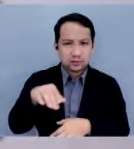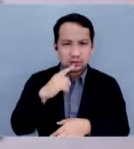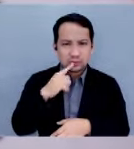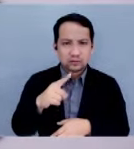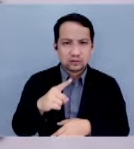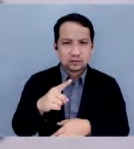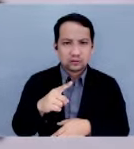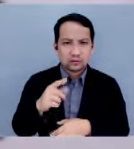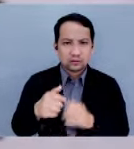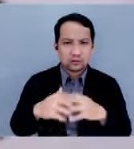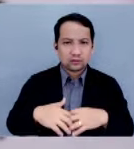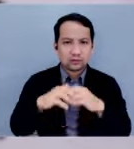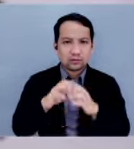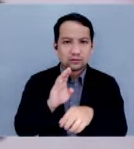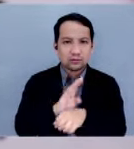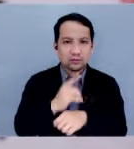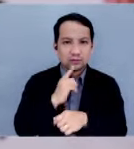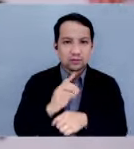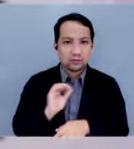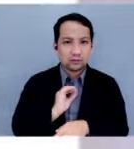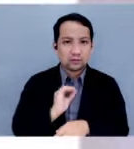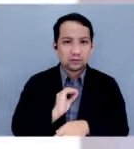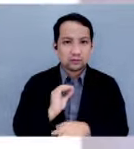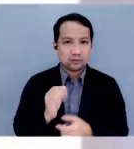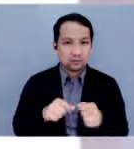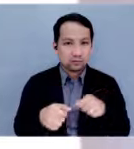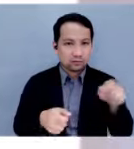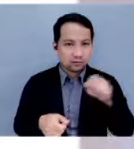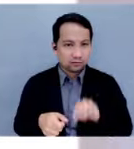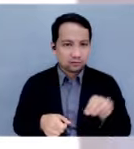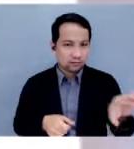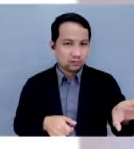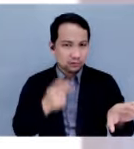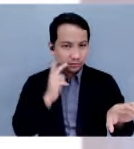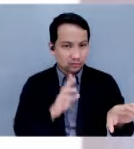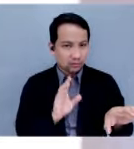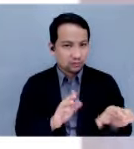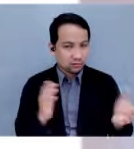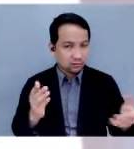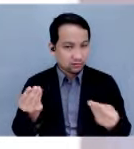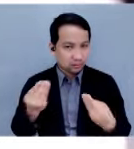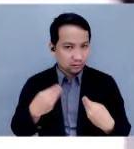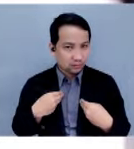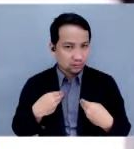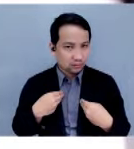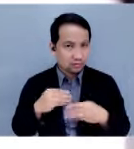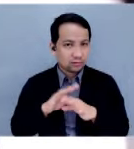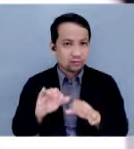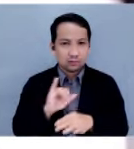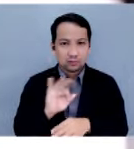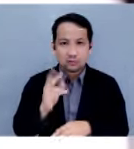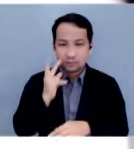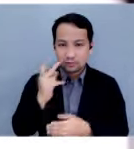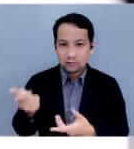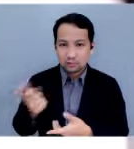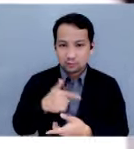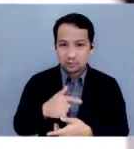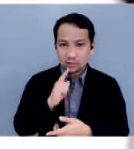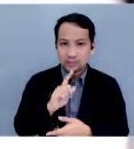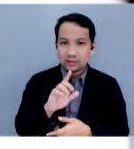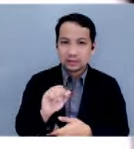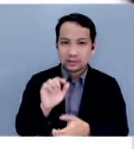kong negosyo ang magkaroon ng sariling fire extinguisher. Ang sabi pa, mabibigyan lang daw ako ng clearance kung bibili ako sa accredited store